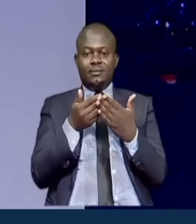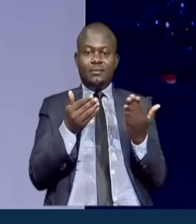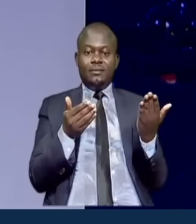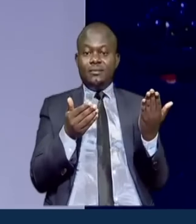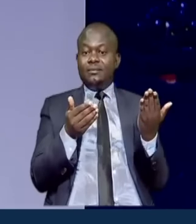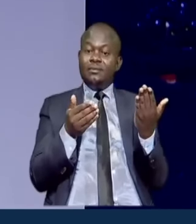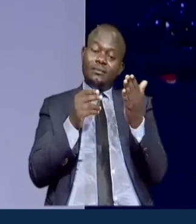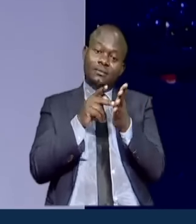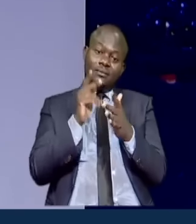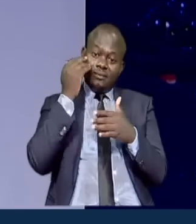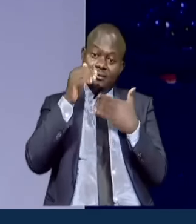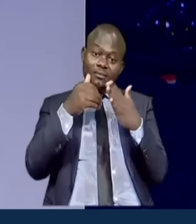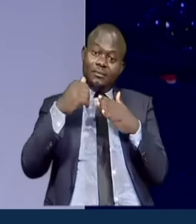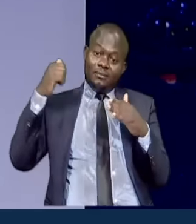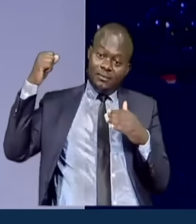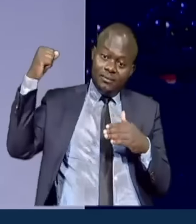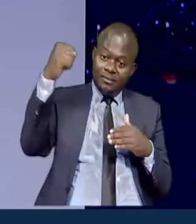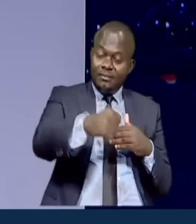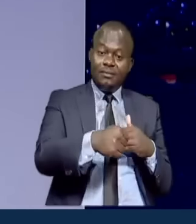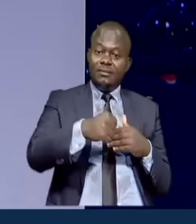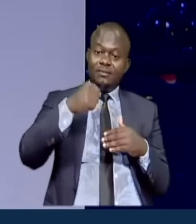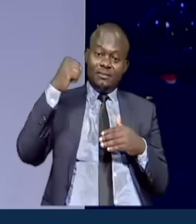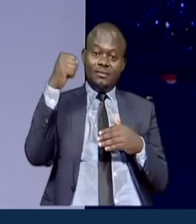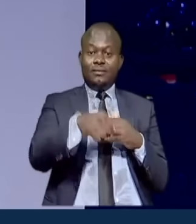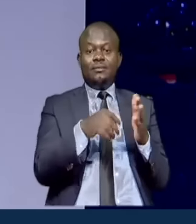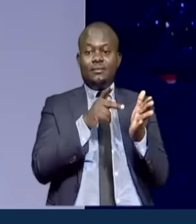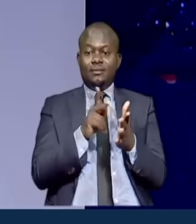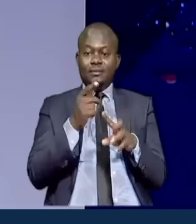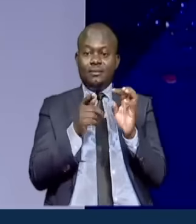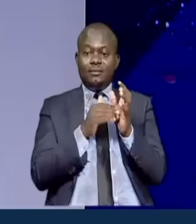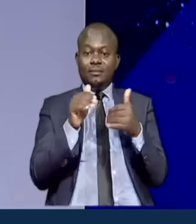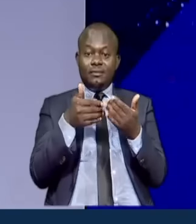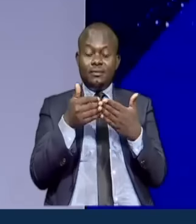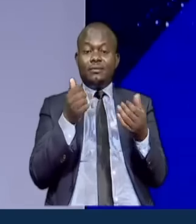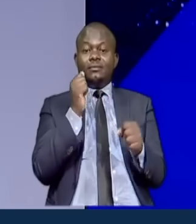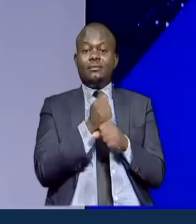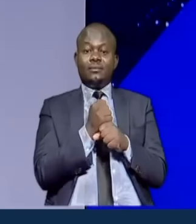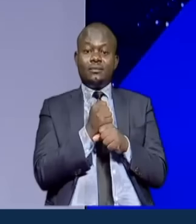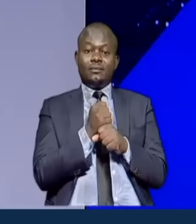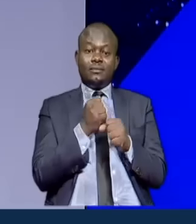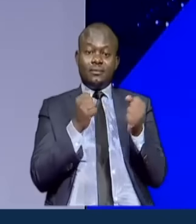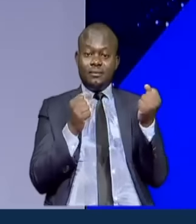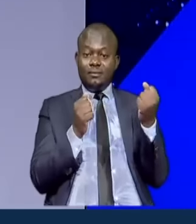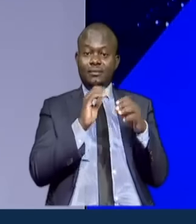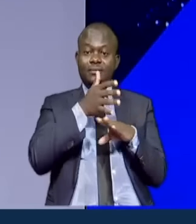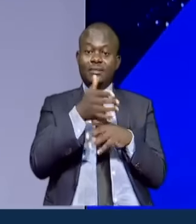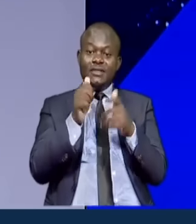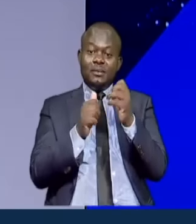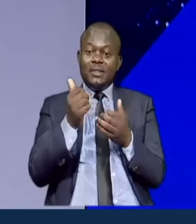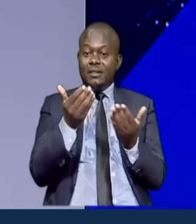fording iyo kajugujugu niba ari ukumena ikirahuri nkimene nyine tukishyure ariko ubu ngubu ndi gukora filime isagutse ku mata y'umwana.